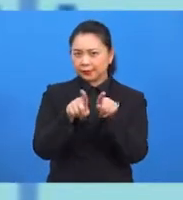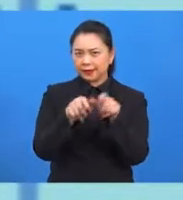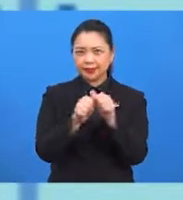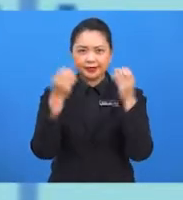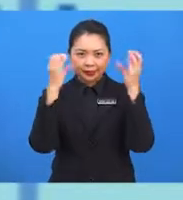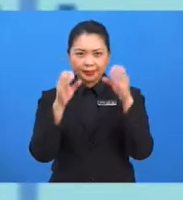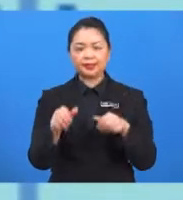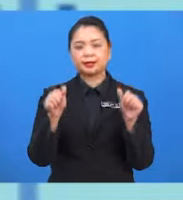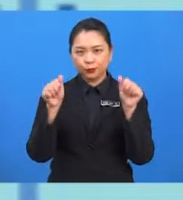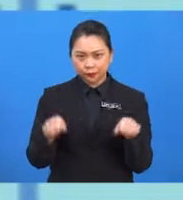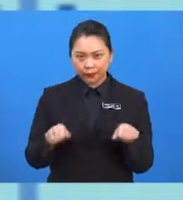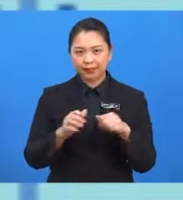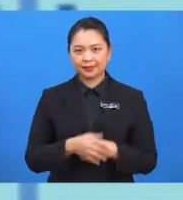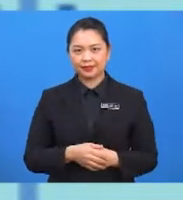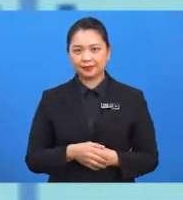Gua boleh